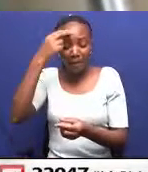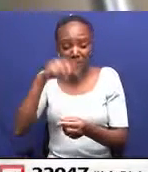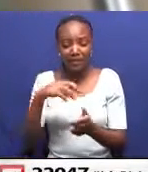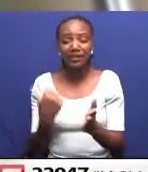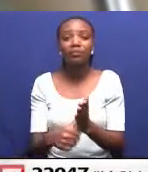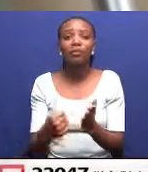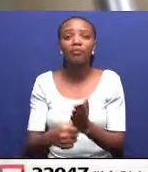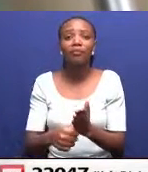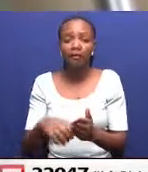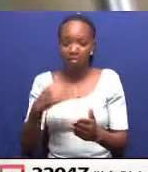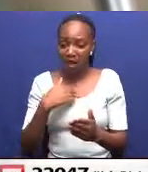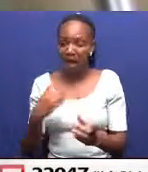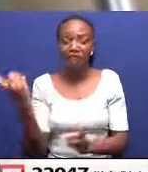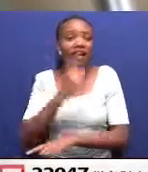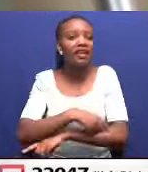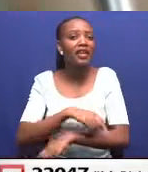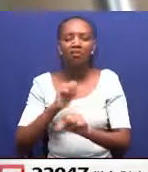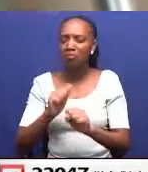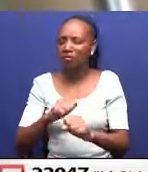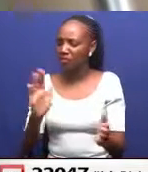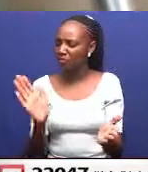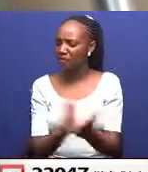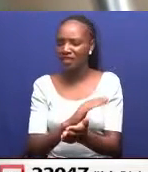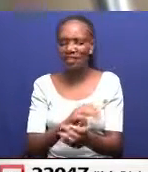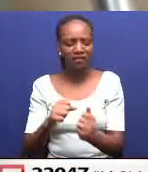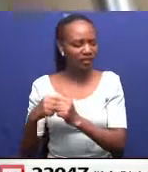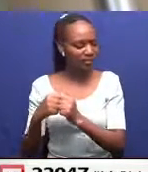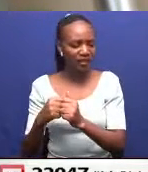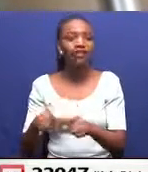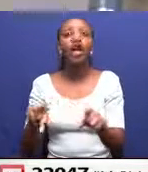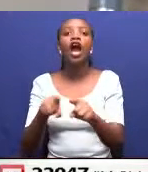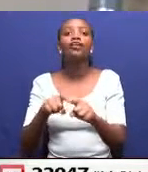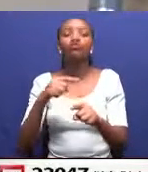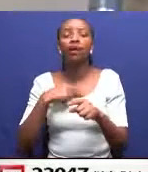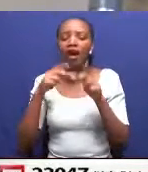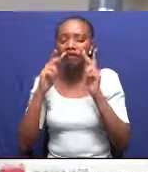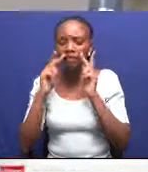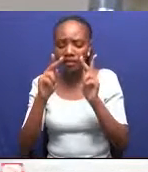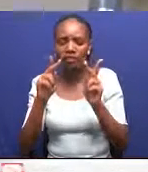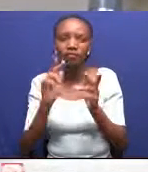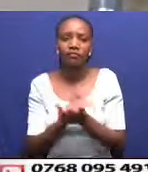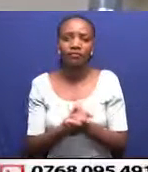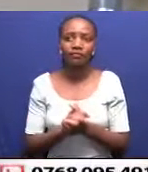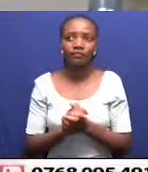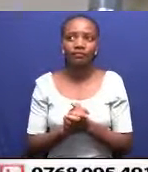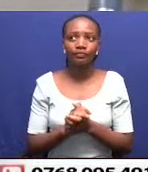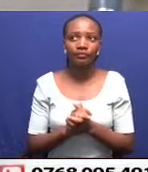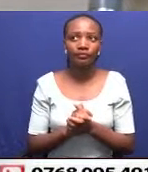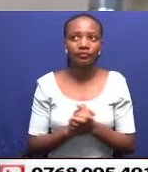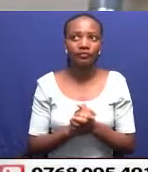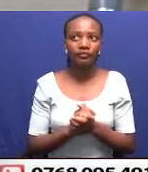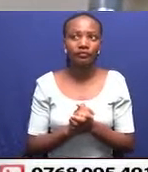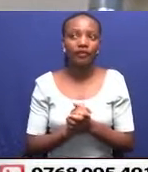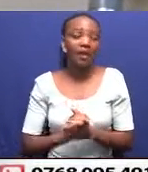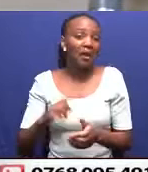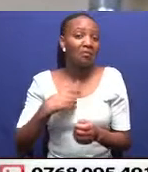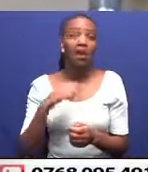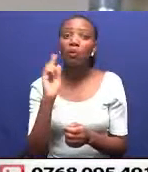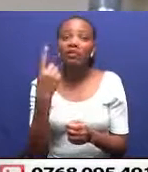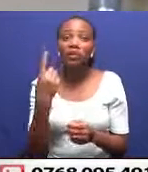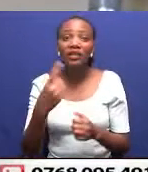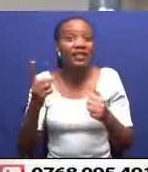ipo siku atalishinda aishi kwa amani. It was diagnosed when I was only 6 months of